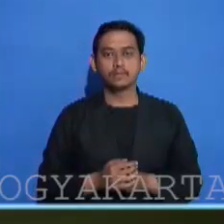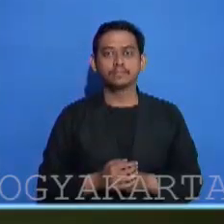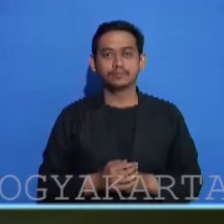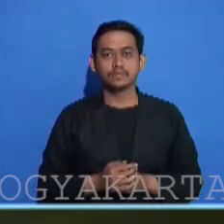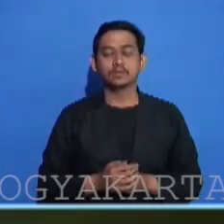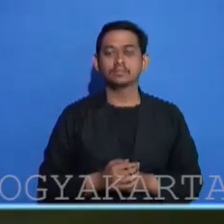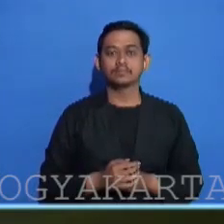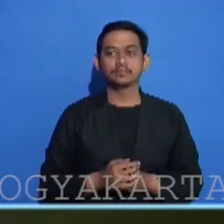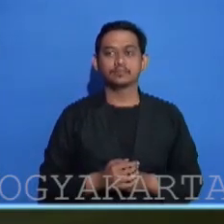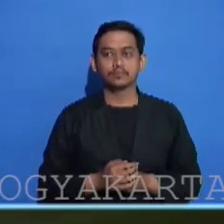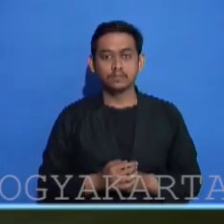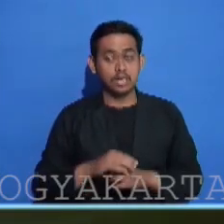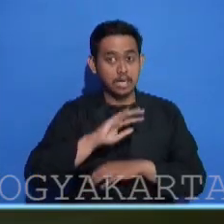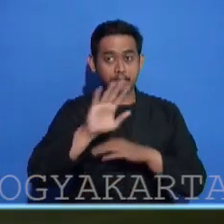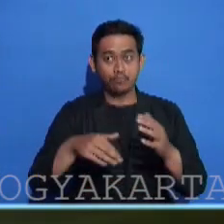mehdoyo